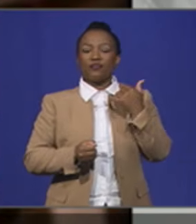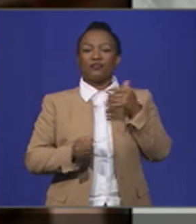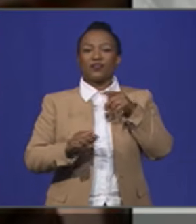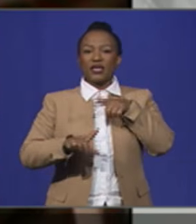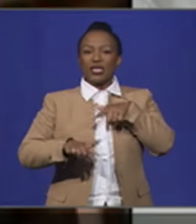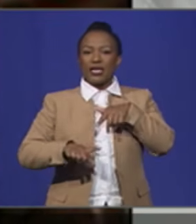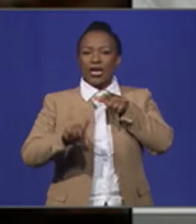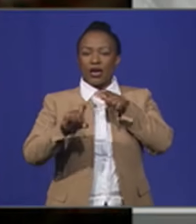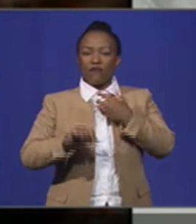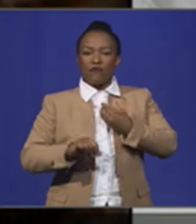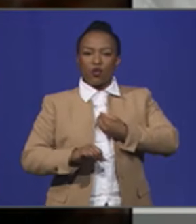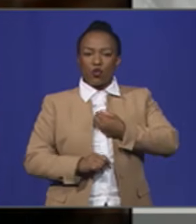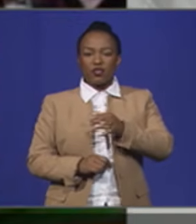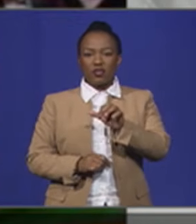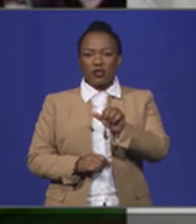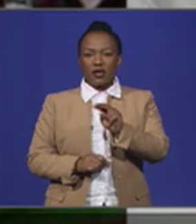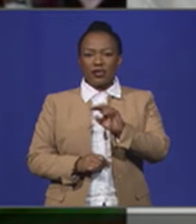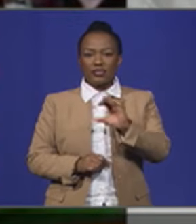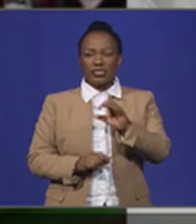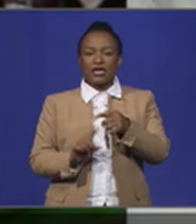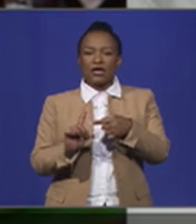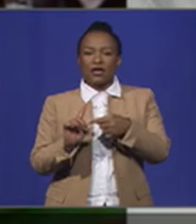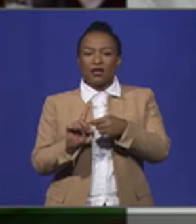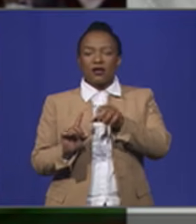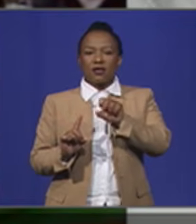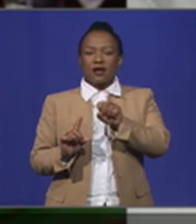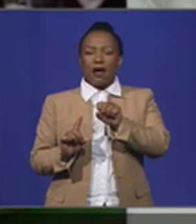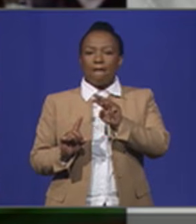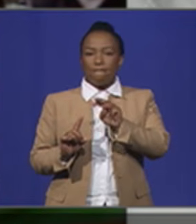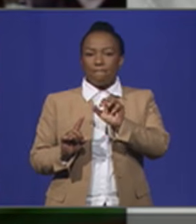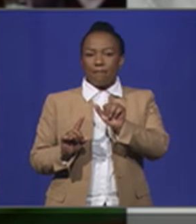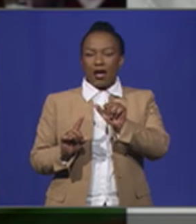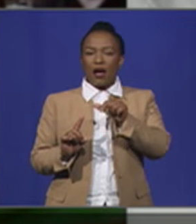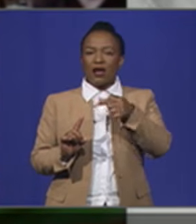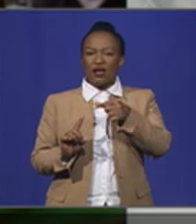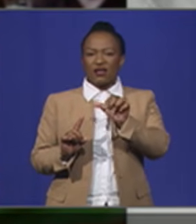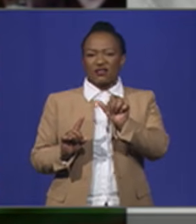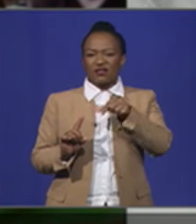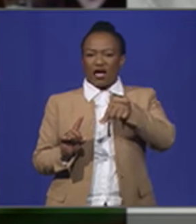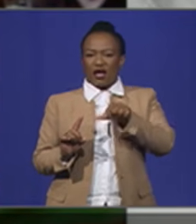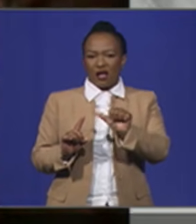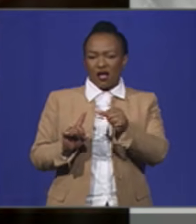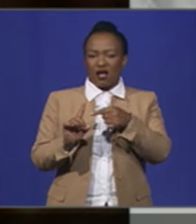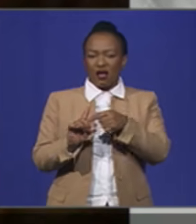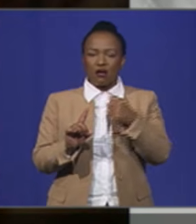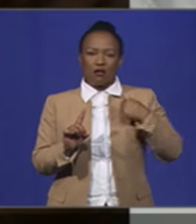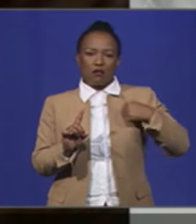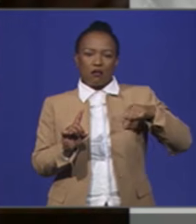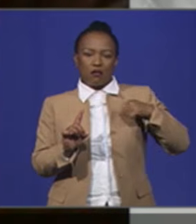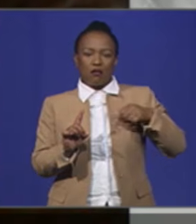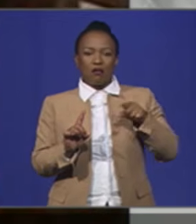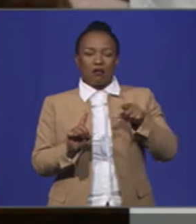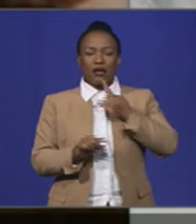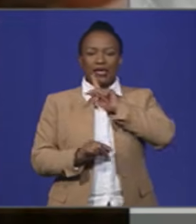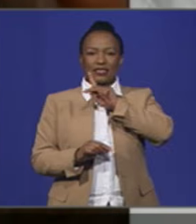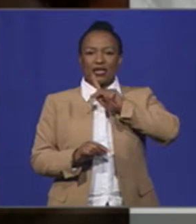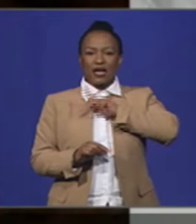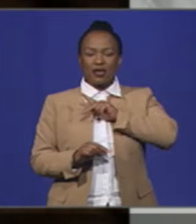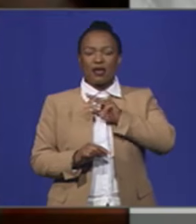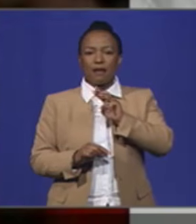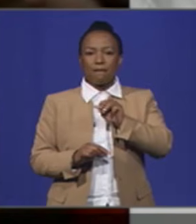ya bašwa ya ANC Sindiso Magaqa. Magaqa yo neng e le mo lekgotla wa masepala wa selegae wa Umzimkhulu o